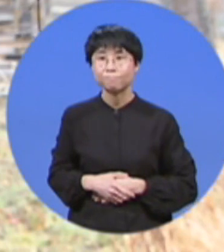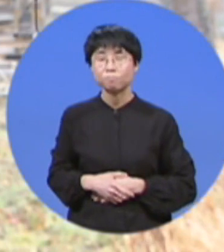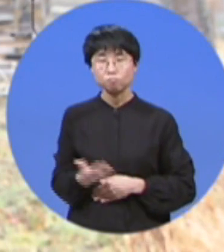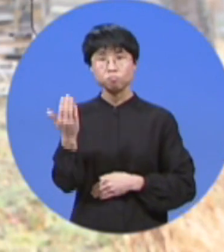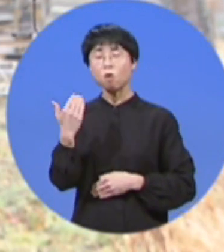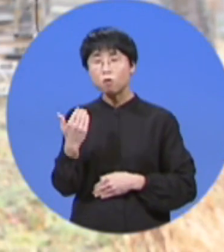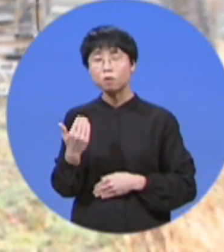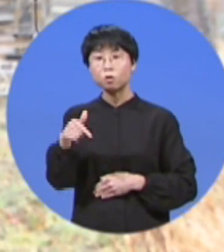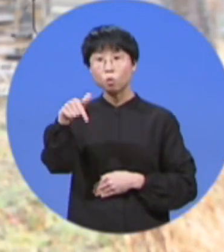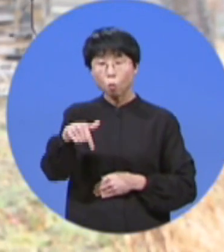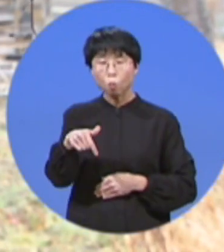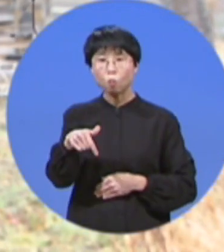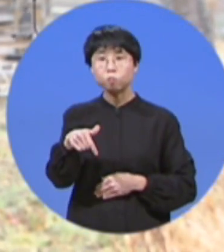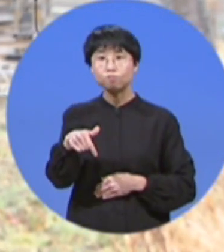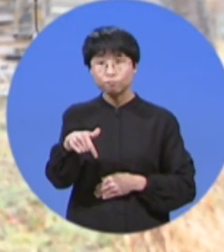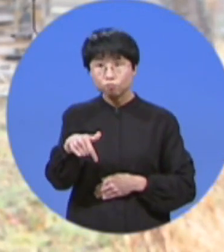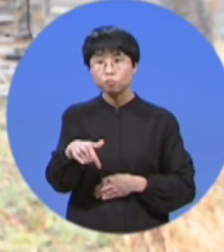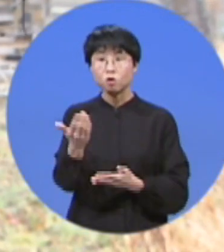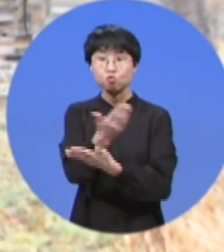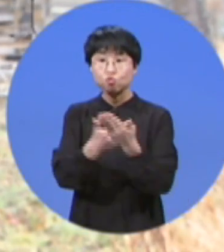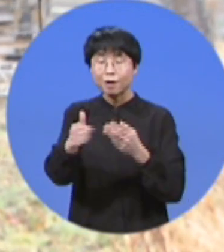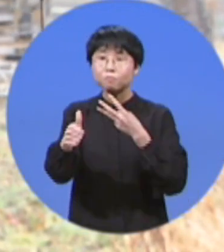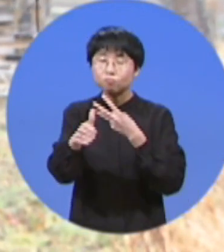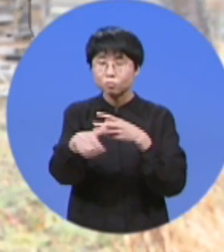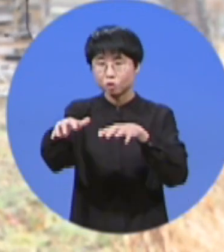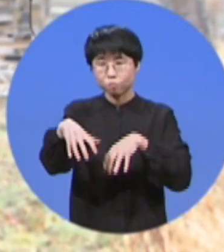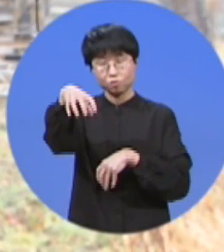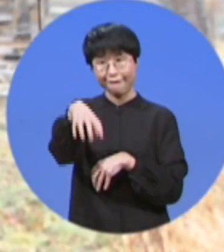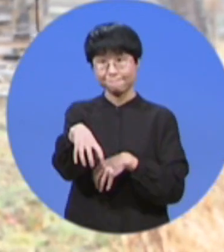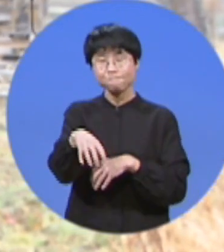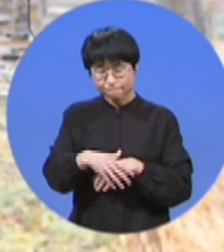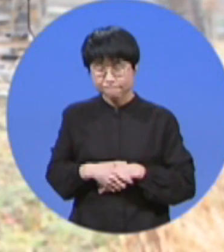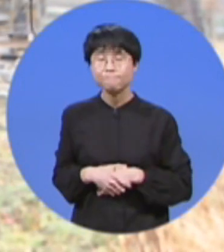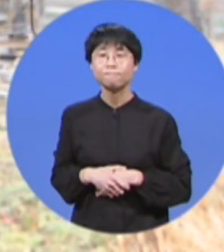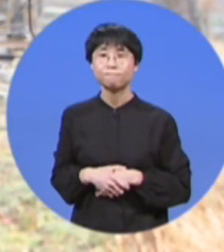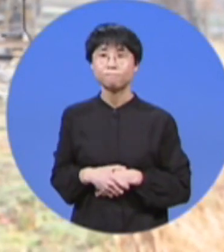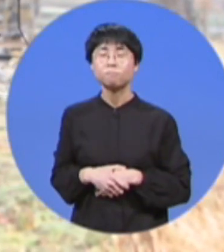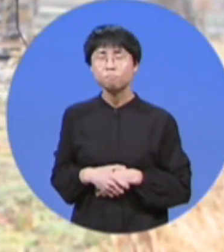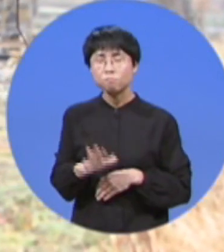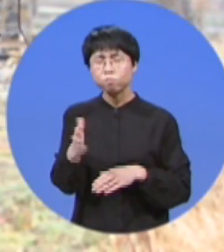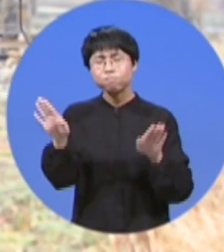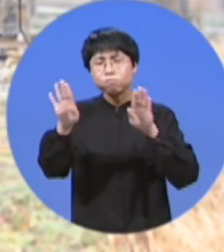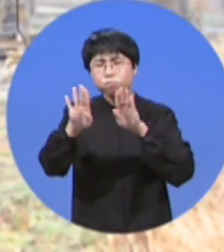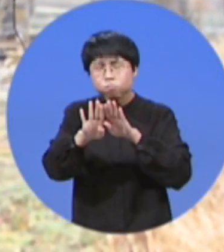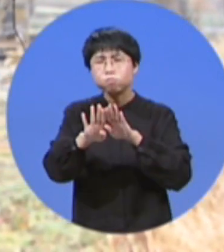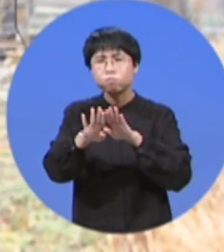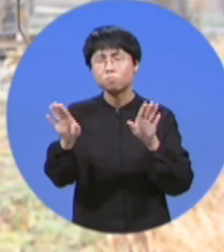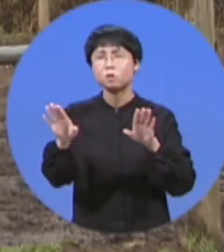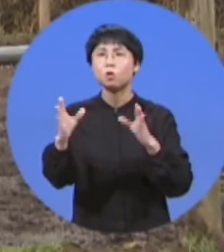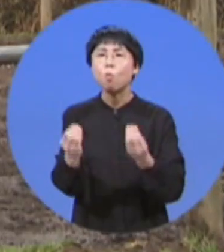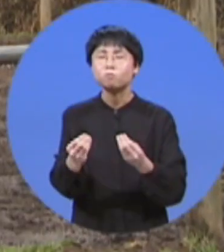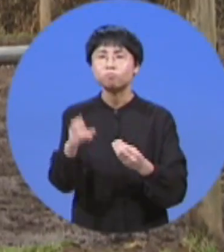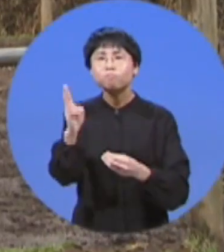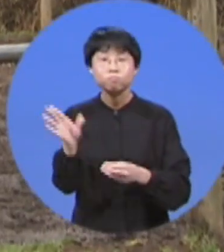とこちらはフライをメインとした動物園だったんですけれども、閉園してしまうっていうことだったので